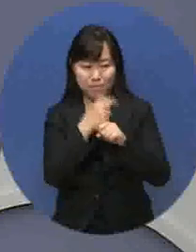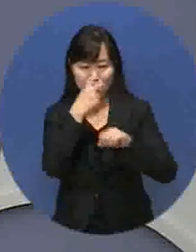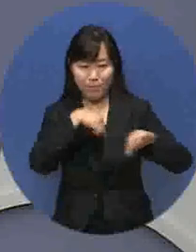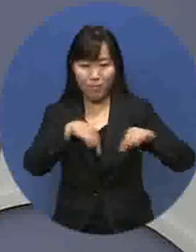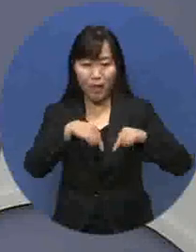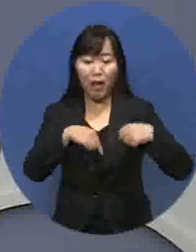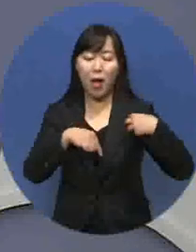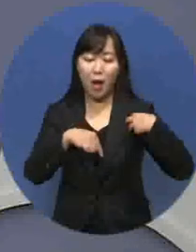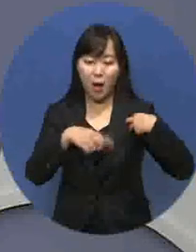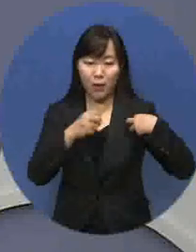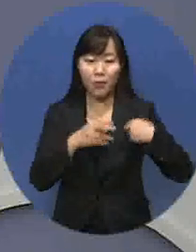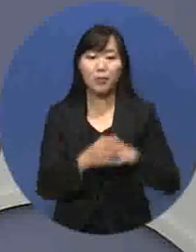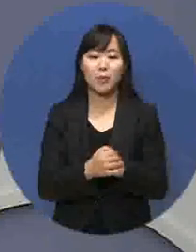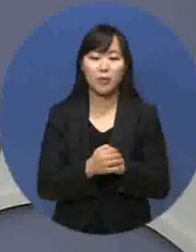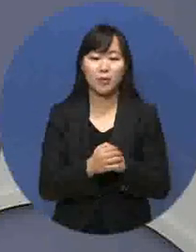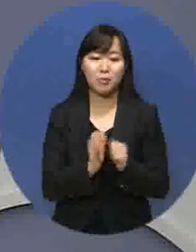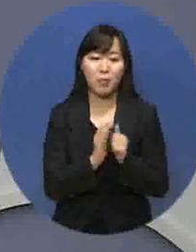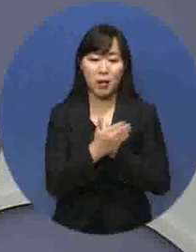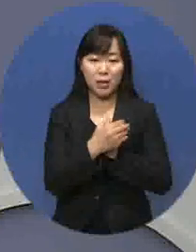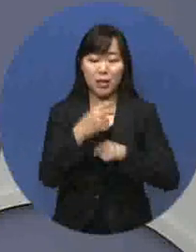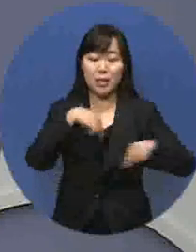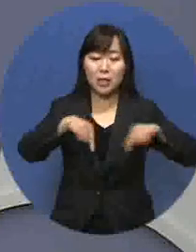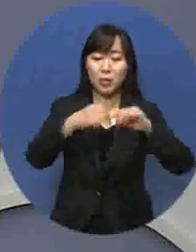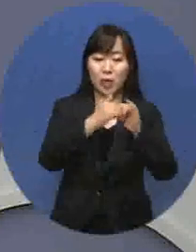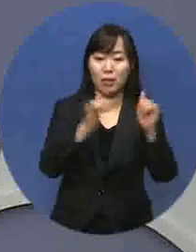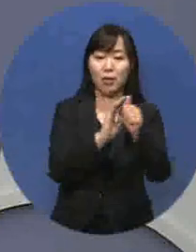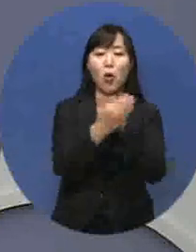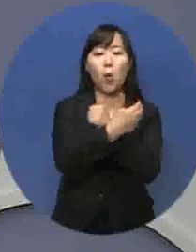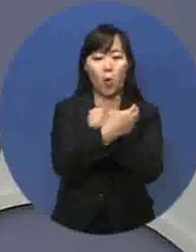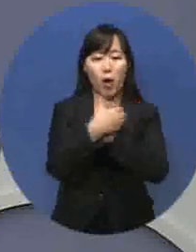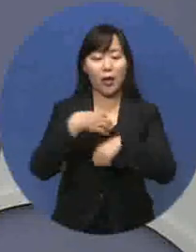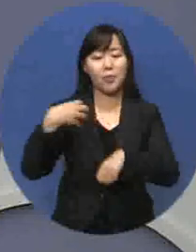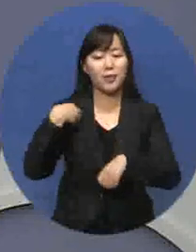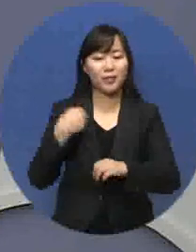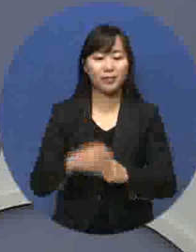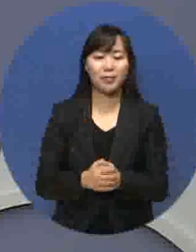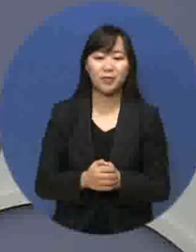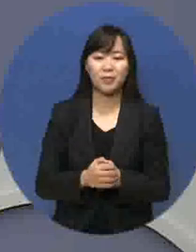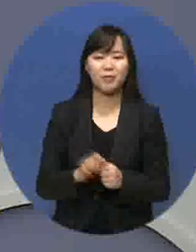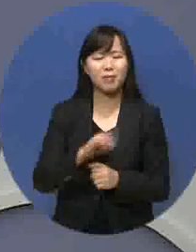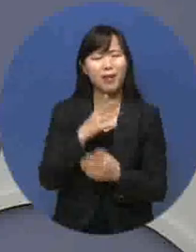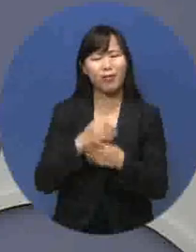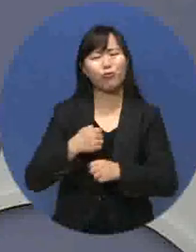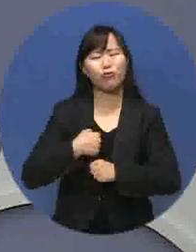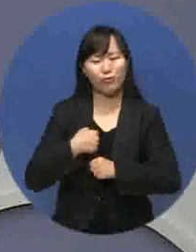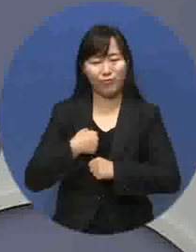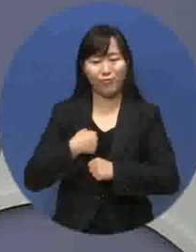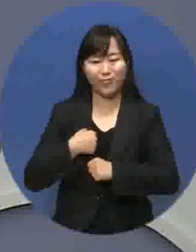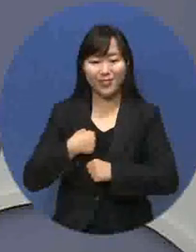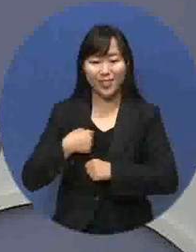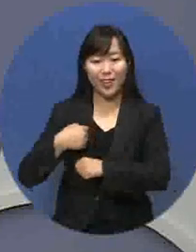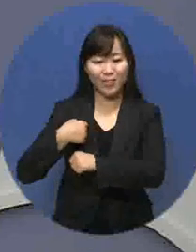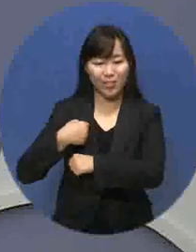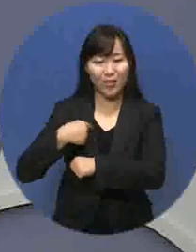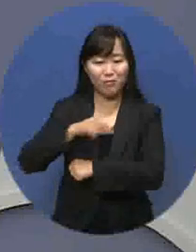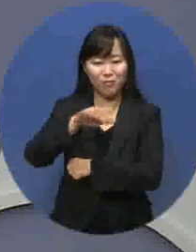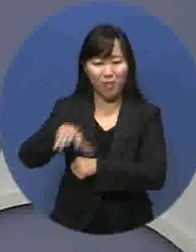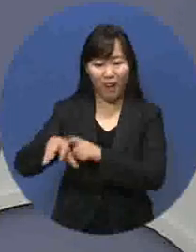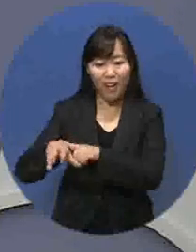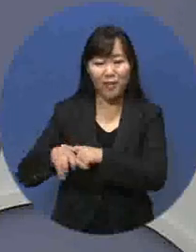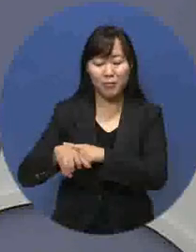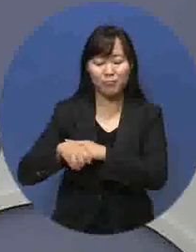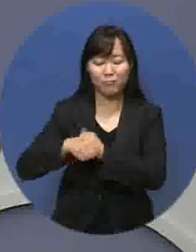이제 뭐 지도자급들을 이제 경호하는 그런 위치인데 이제 거의 군대죠. 뭐 밑에 수만의